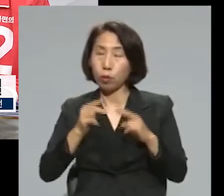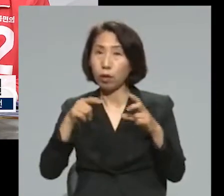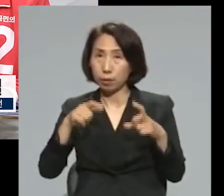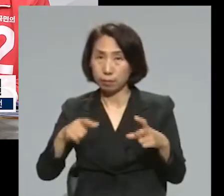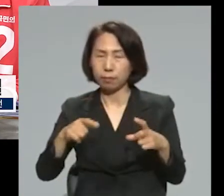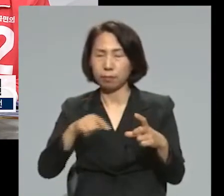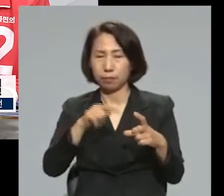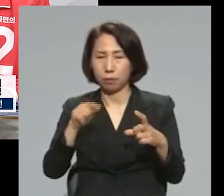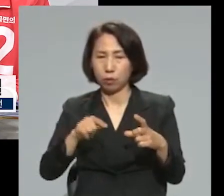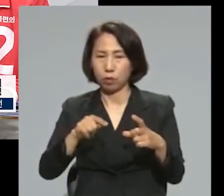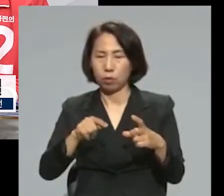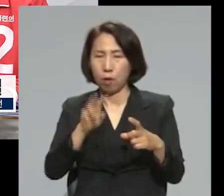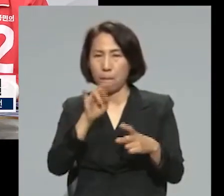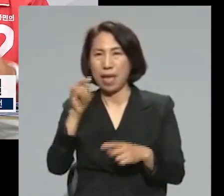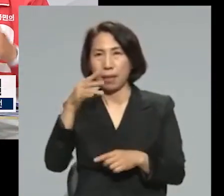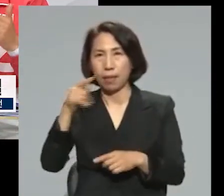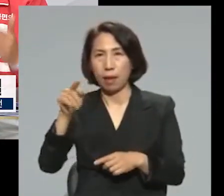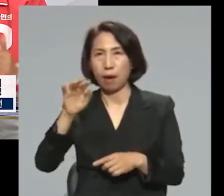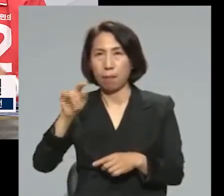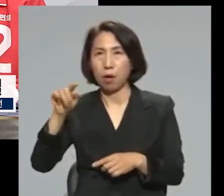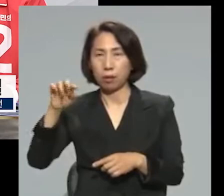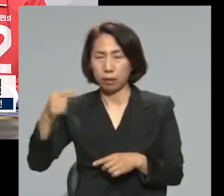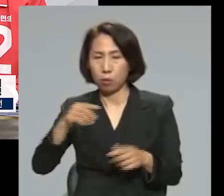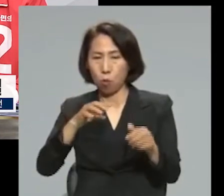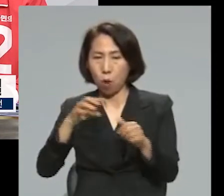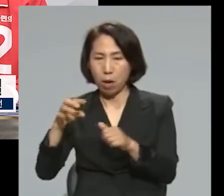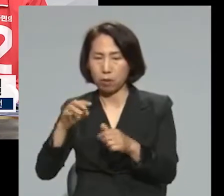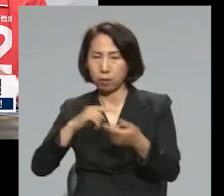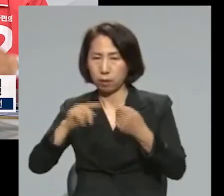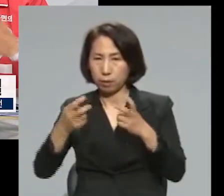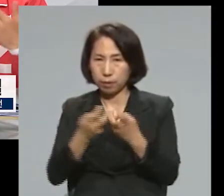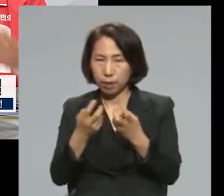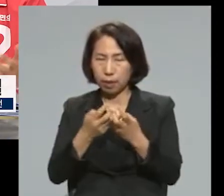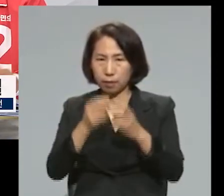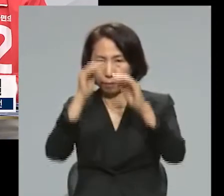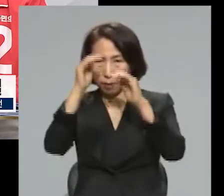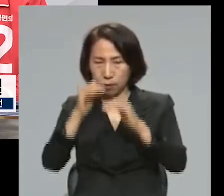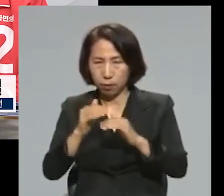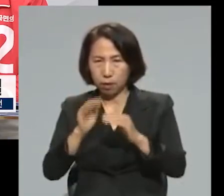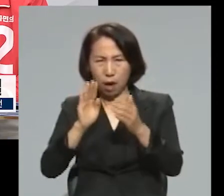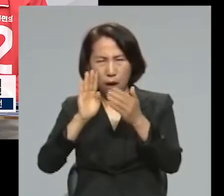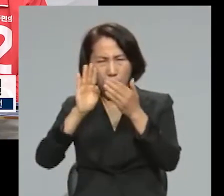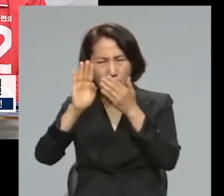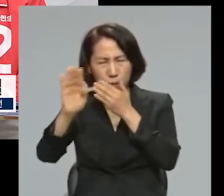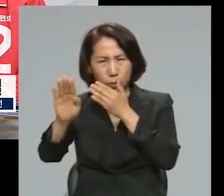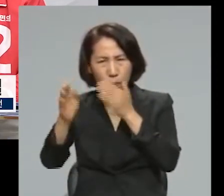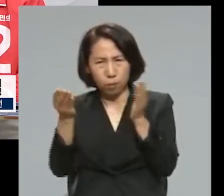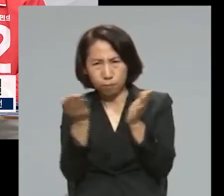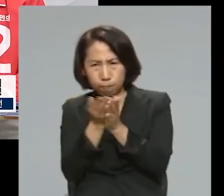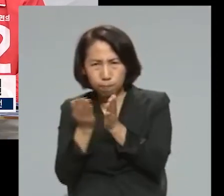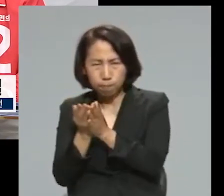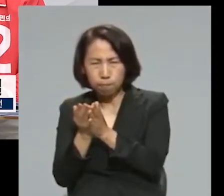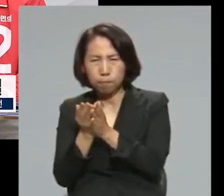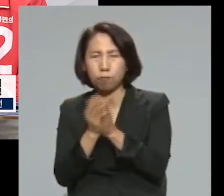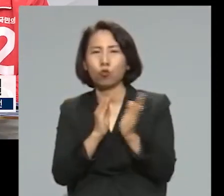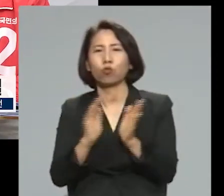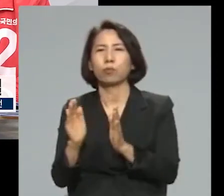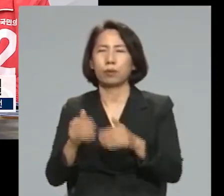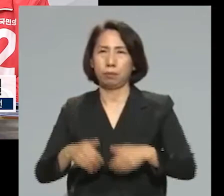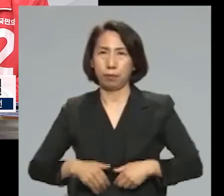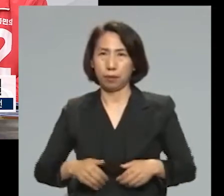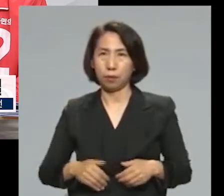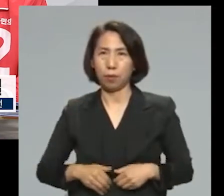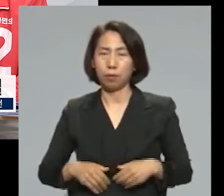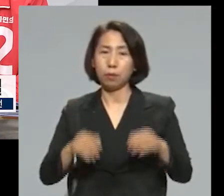여러 가지 정책과 내용들을 가미를 해서 메타버스에 대비한 준비를 해야 된다고 생각합니다.